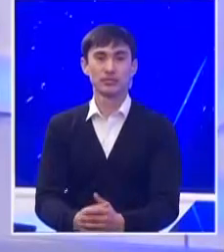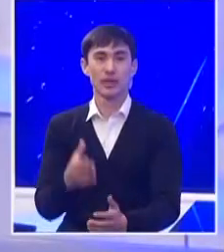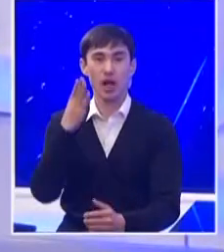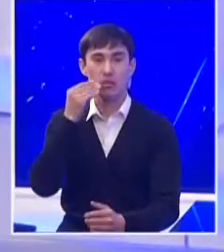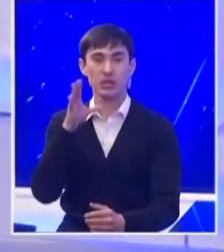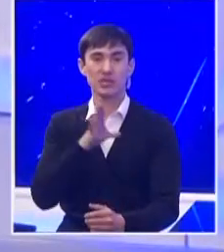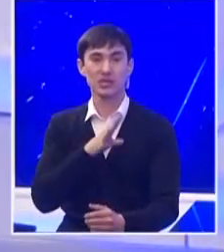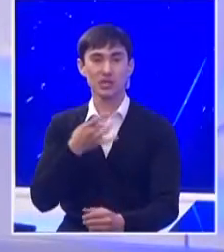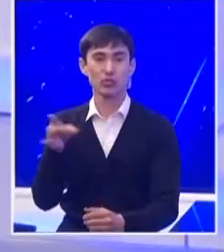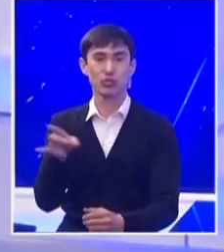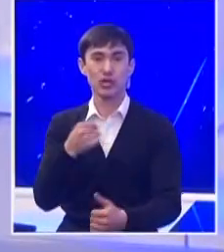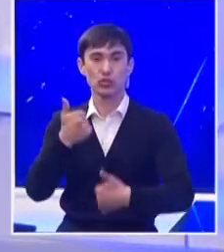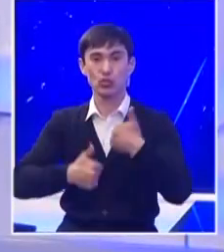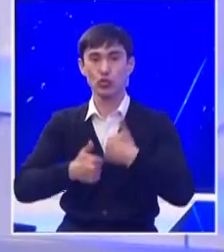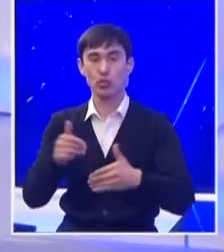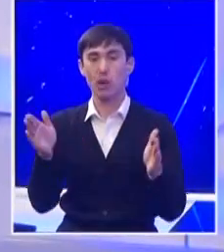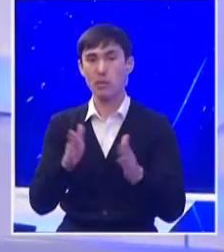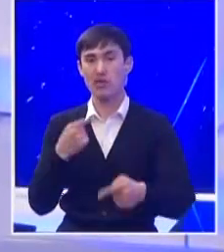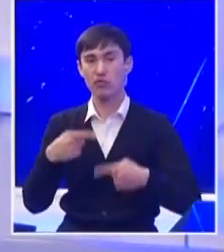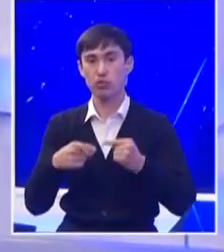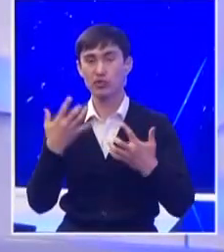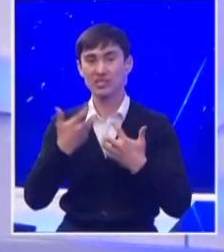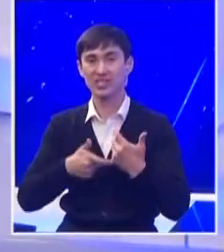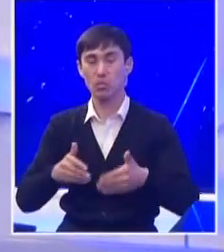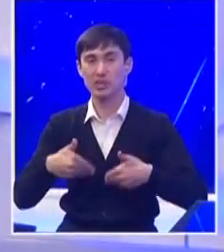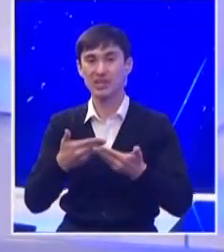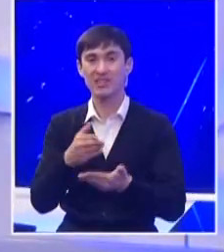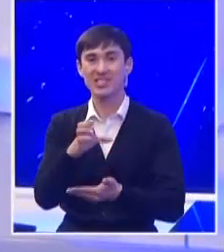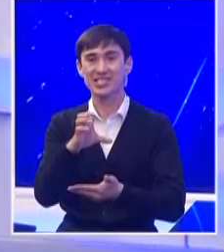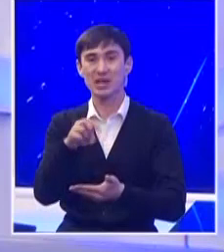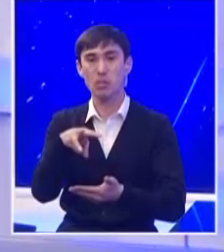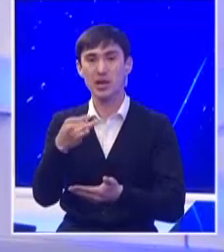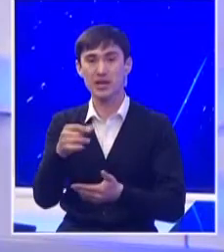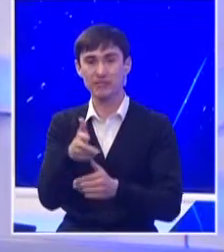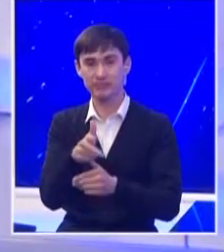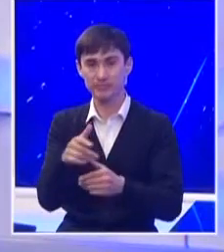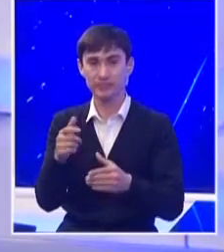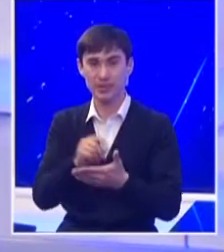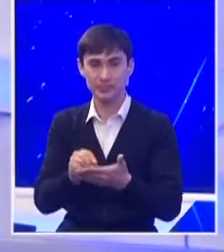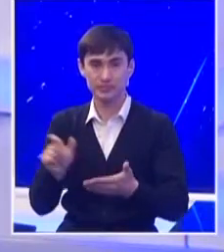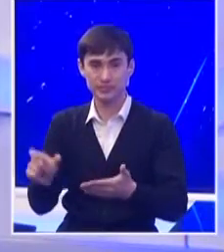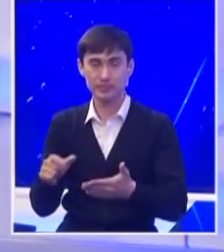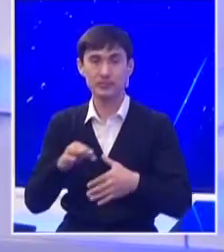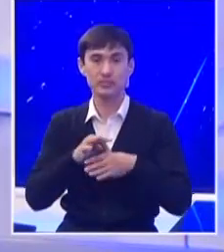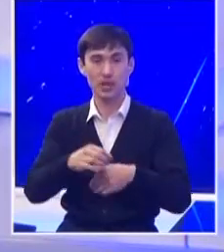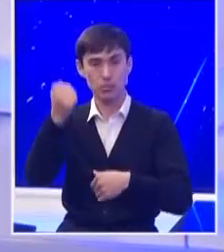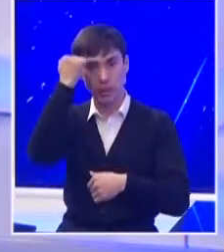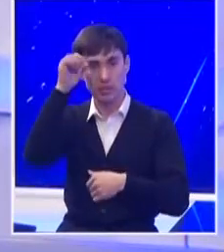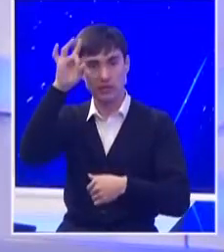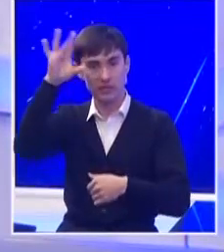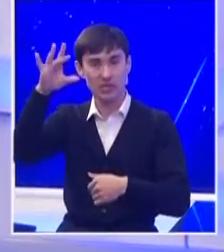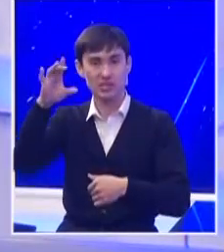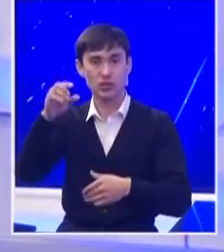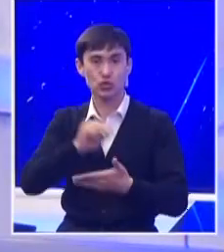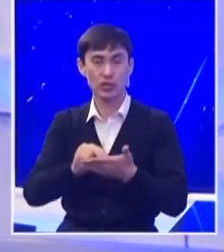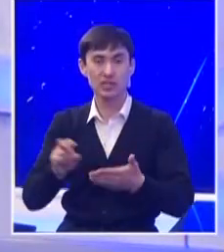В Алматы состоялся республиканский турнир по мини-футболу среди представителей СМИ. Состязания прошли в память об известных казахстанских журналистах